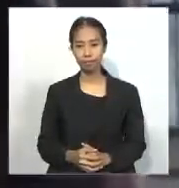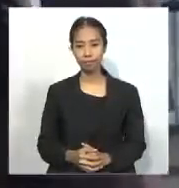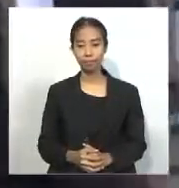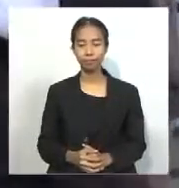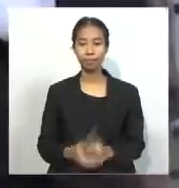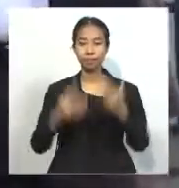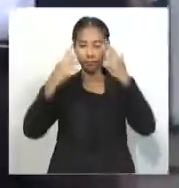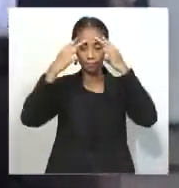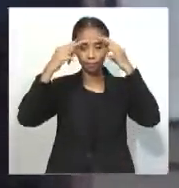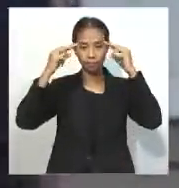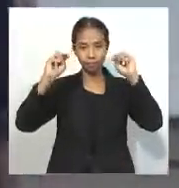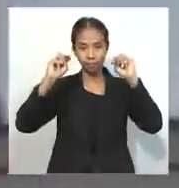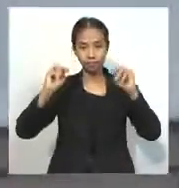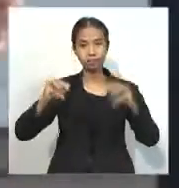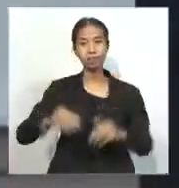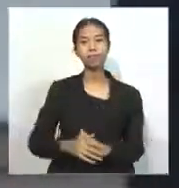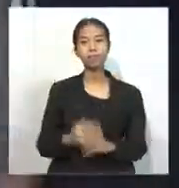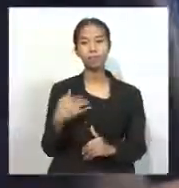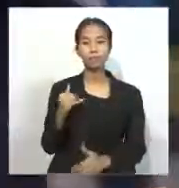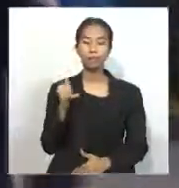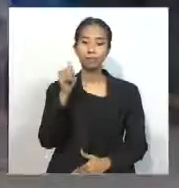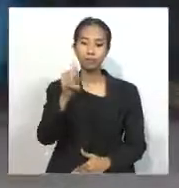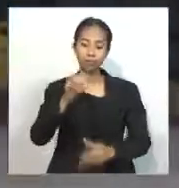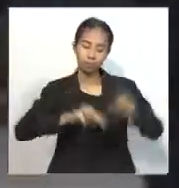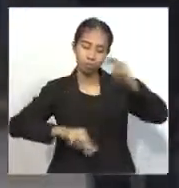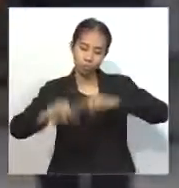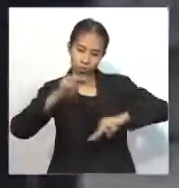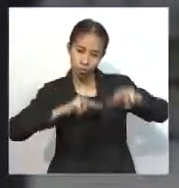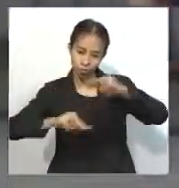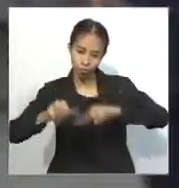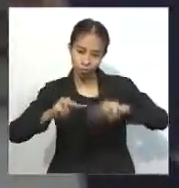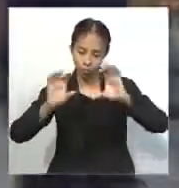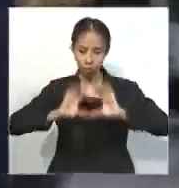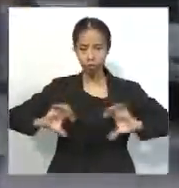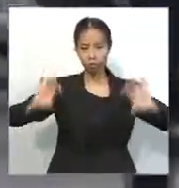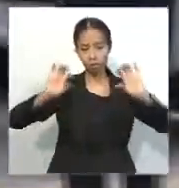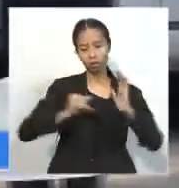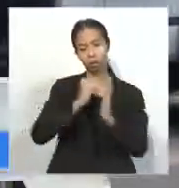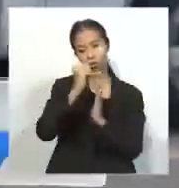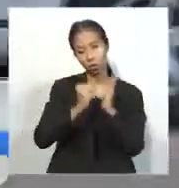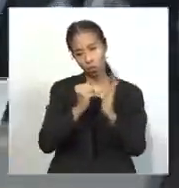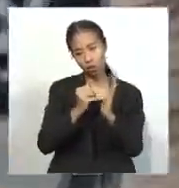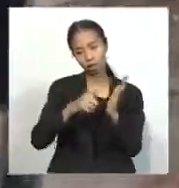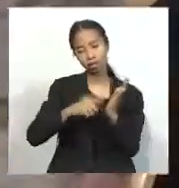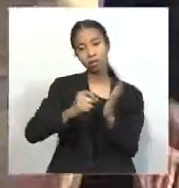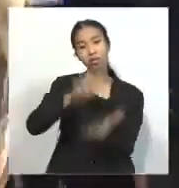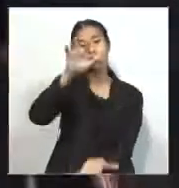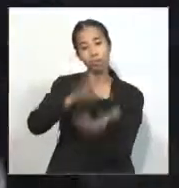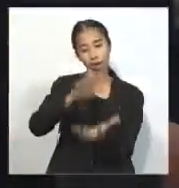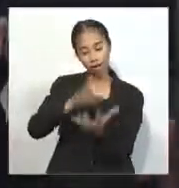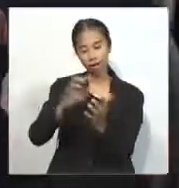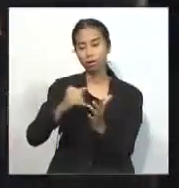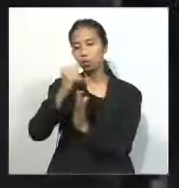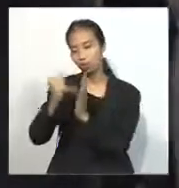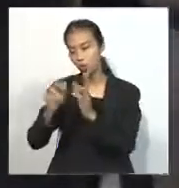พลเอกประยุทธ์จันทร์โอชานายกรัฐมนตรีลงพื้นที่ตรวจราชการจังหวัดสมุทรปราการและจังหวัดนนทบุรีซึ่งจุดแรกน